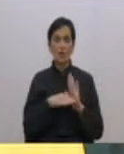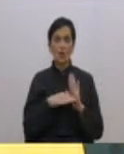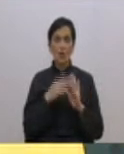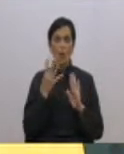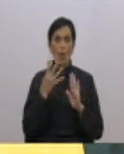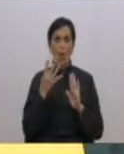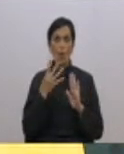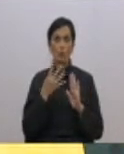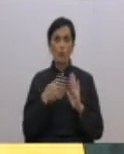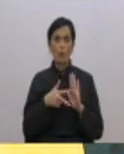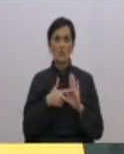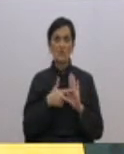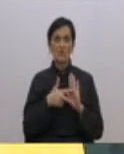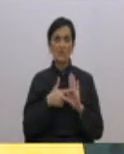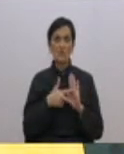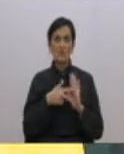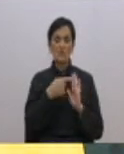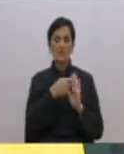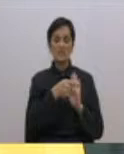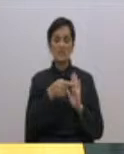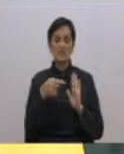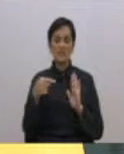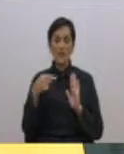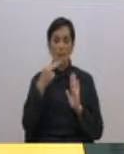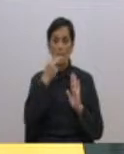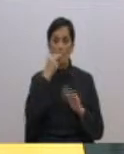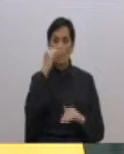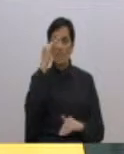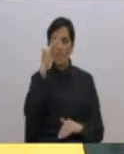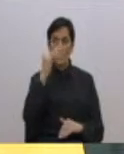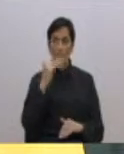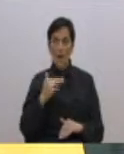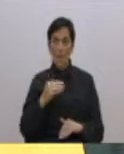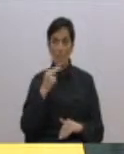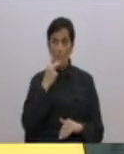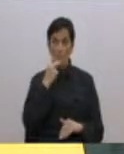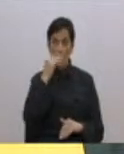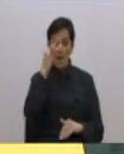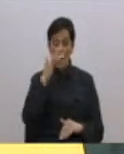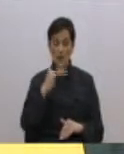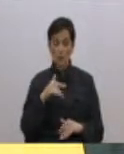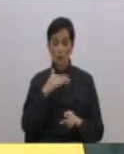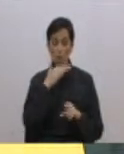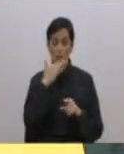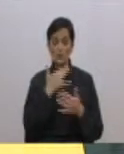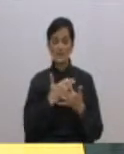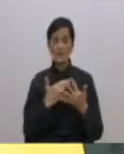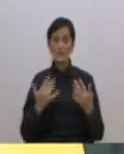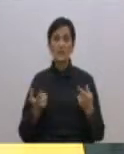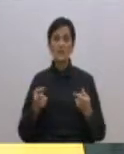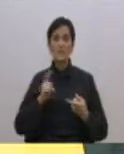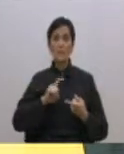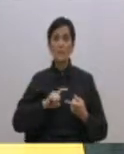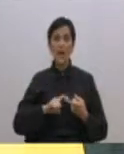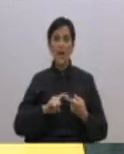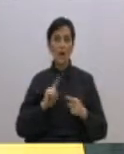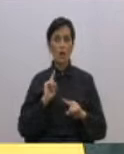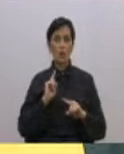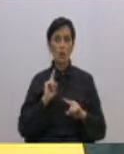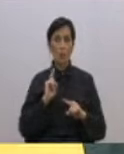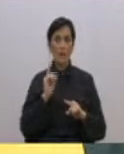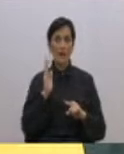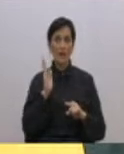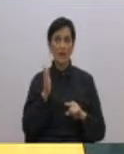48 სხვადასხვა მენიუ. ამ მენიუთა სიმრავლე ზუსტად არის დაკავშირებული იმასთან, რომ ეს